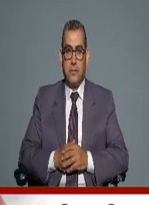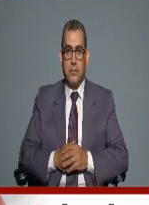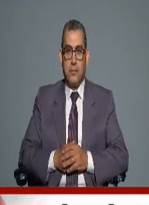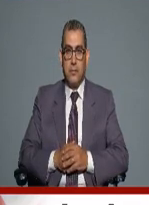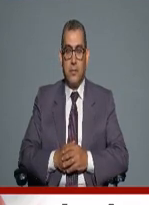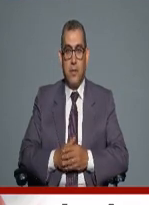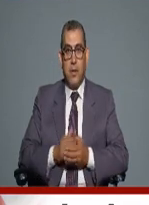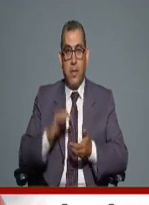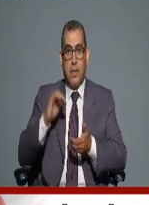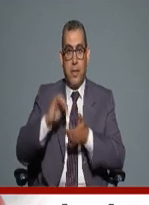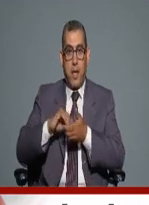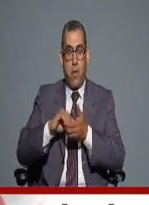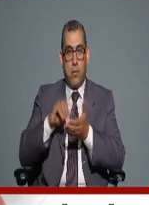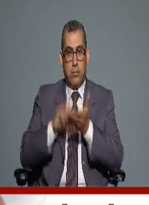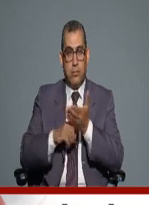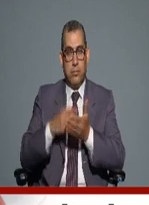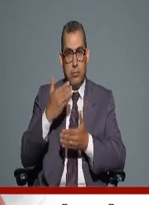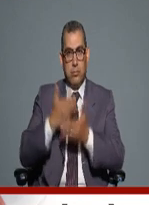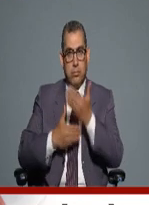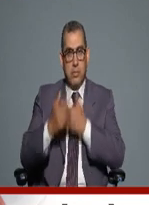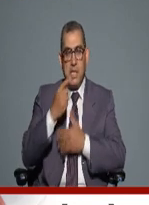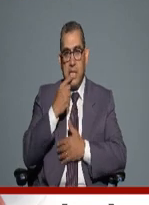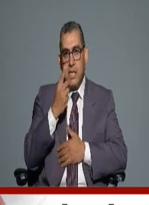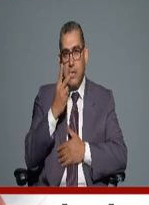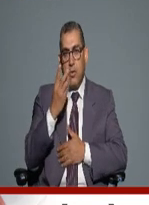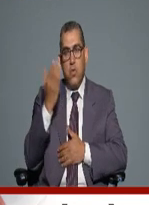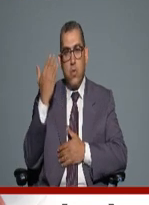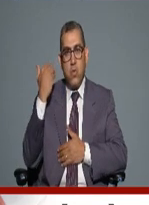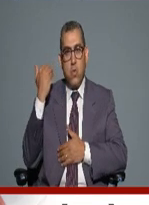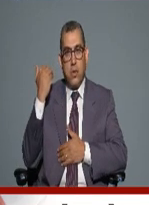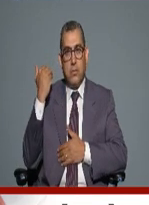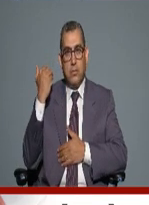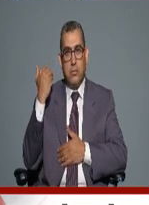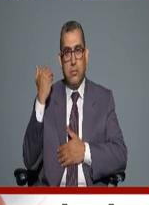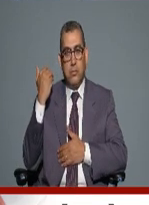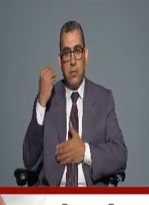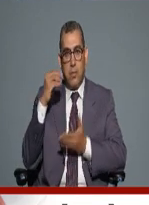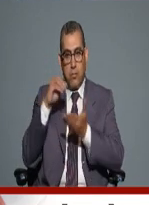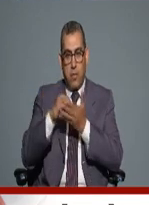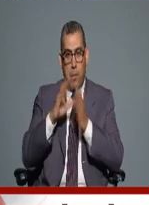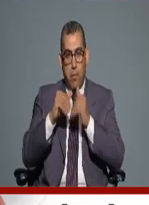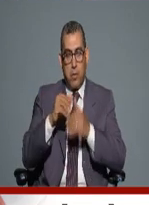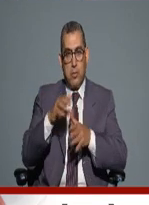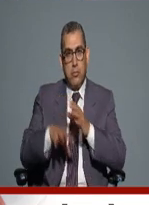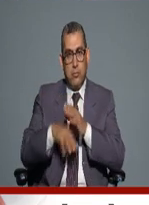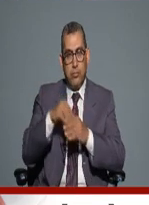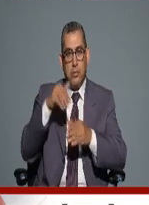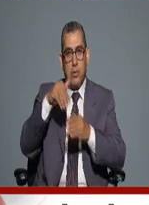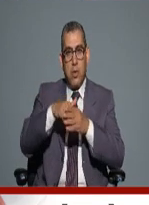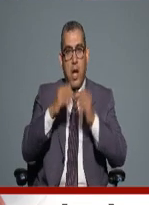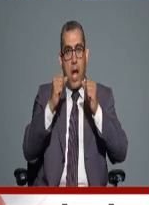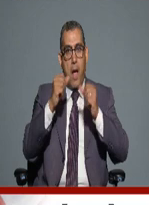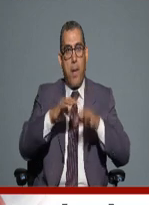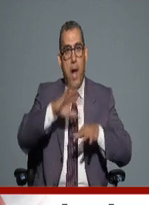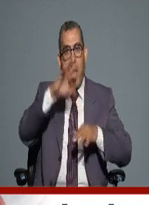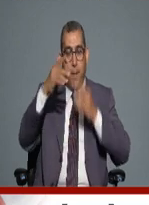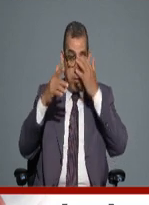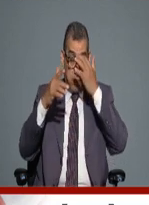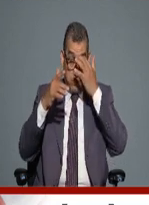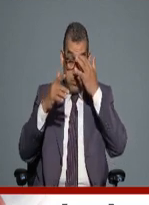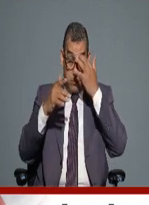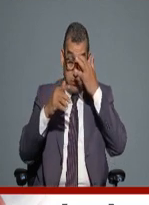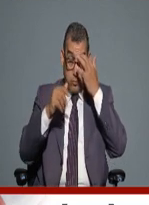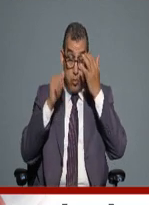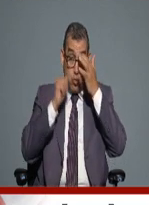التعاون ده الحقيقة بقى له العديد من السنوات، يمكن مصر أنشأت خزان جبل الأولية في